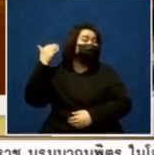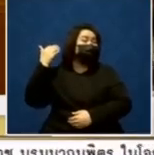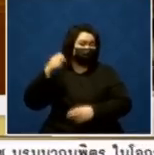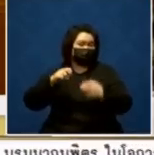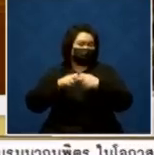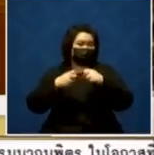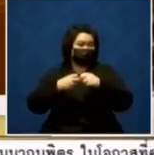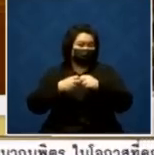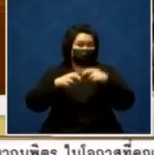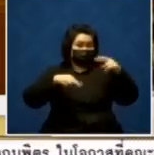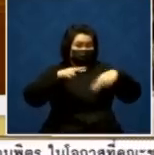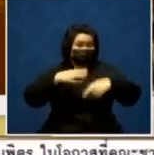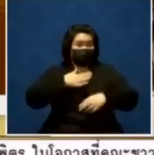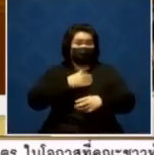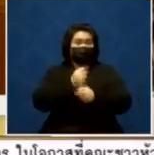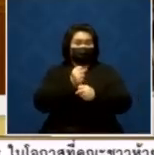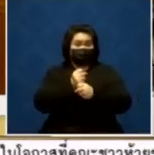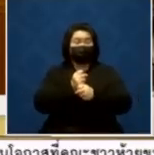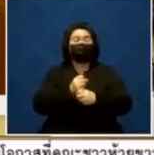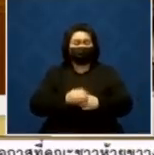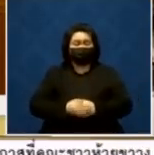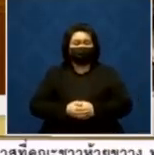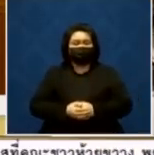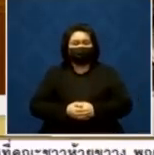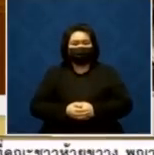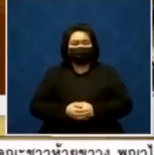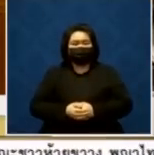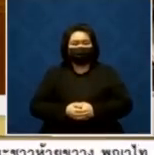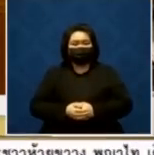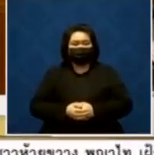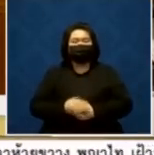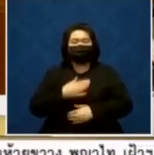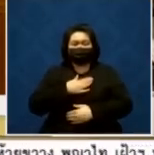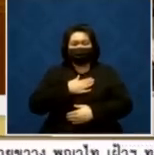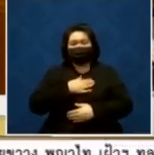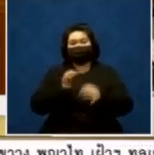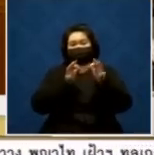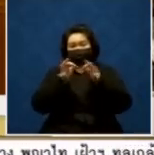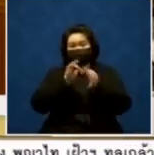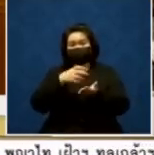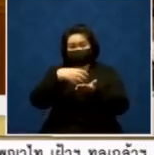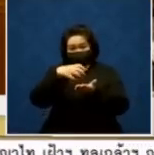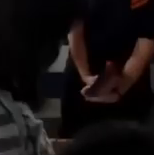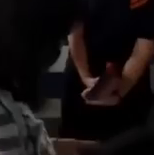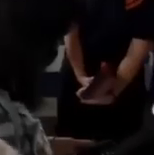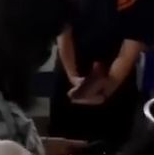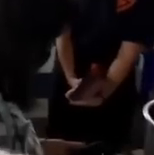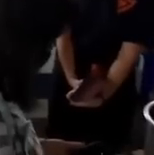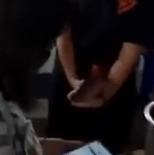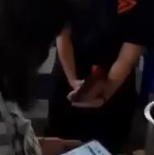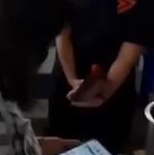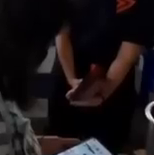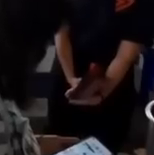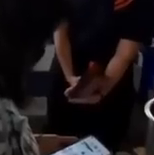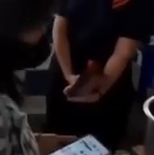ตอนศาลรัฐธรรมนูญนี่ผมเล่าให้ฟังนะตอนศาลรัฐธรรมนูญเนี่ยวินิจฉัยกรณีของคุณอ่าธนาธรเรื่อง